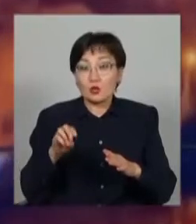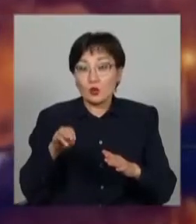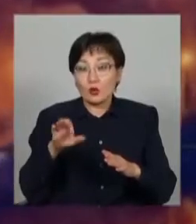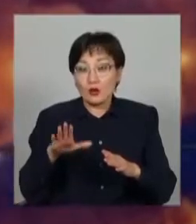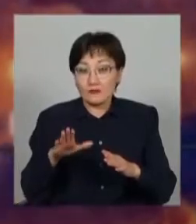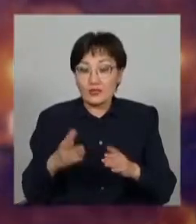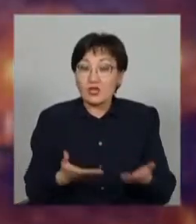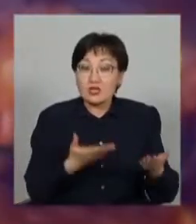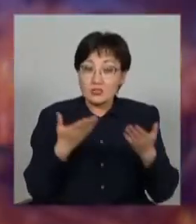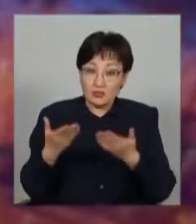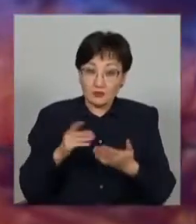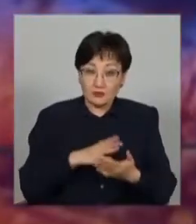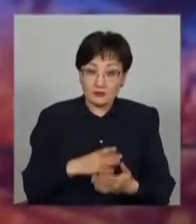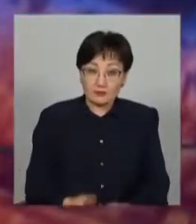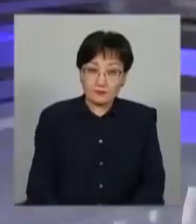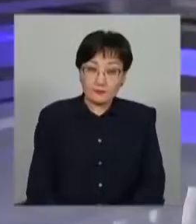мырзаны шақырған едік.